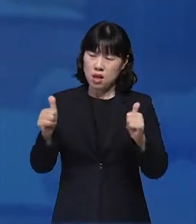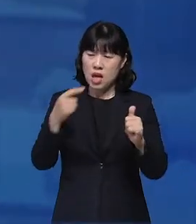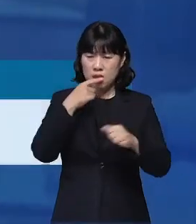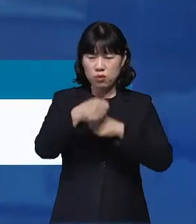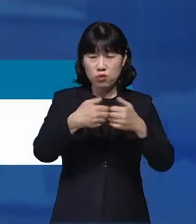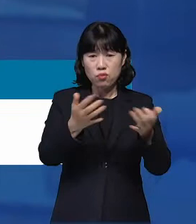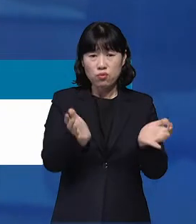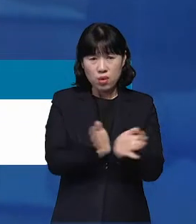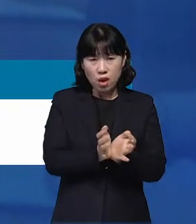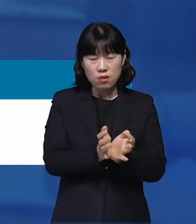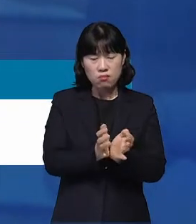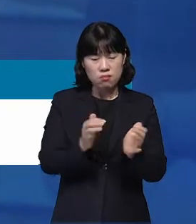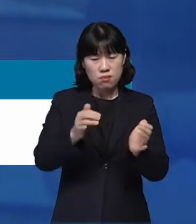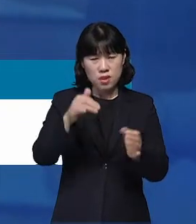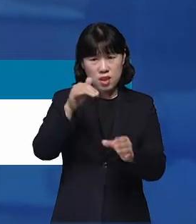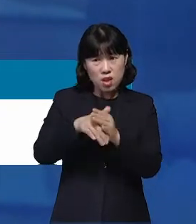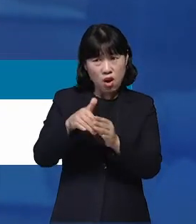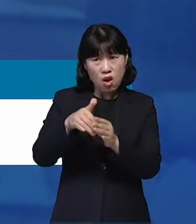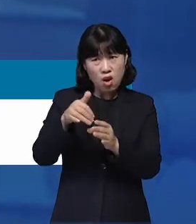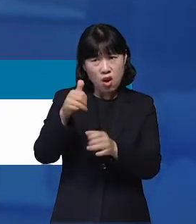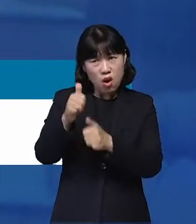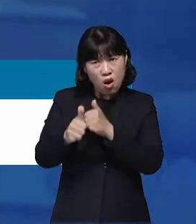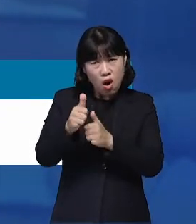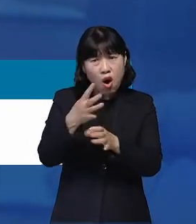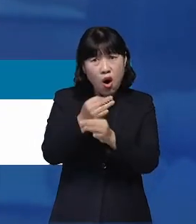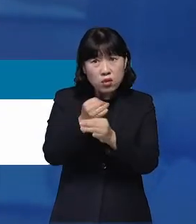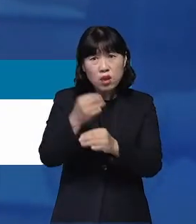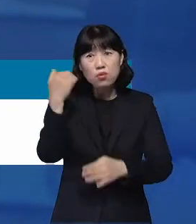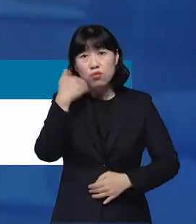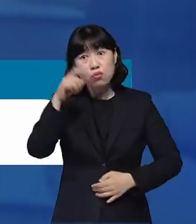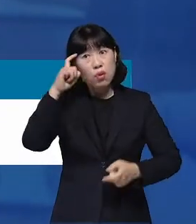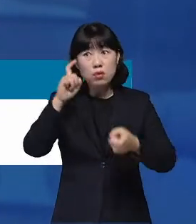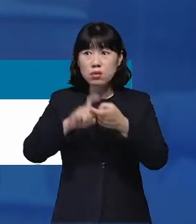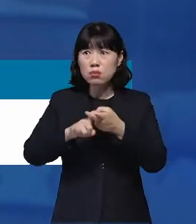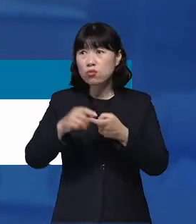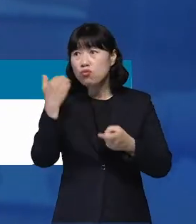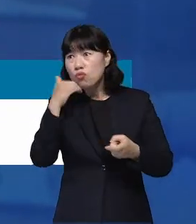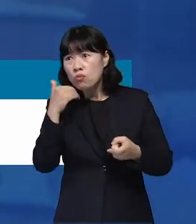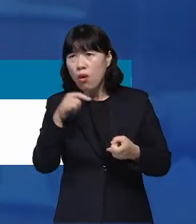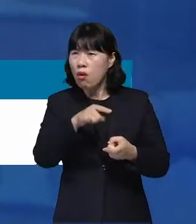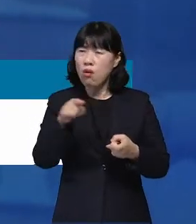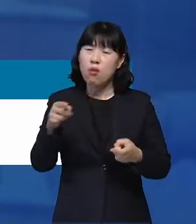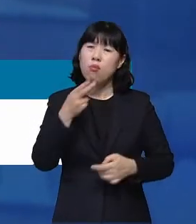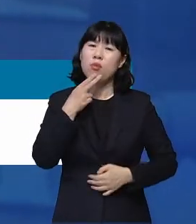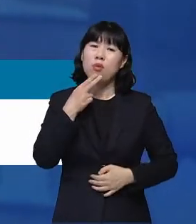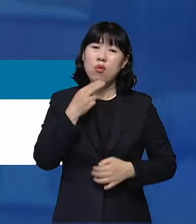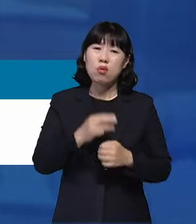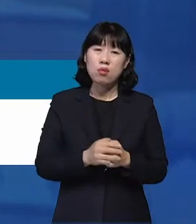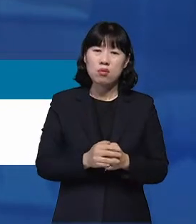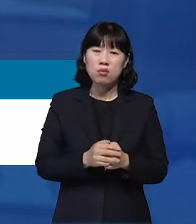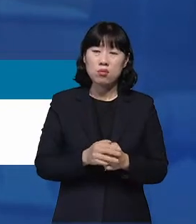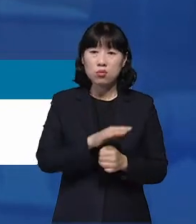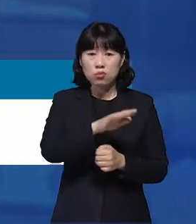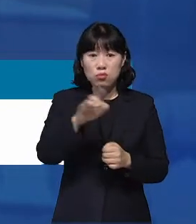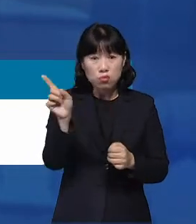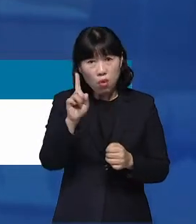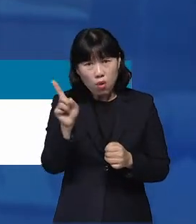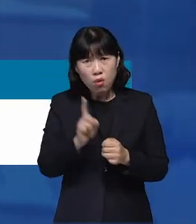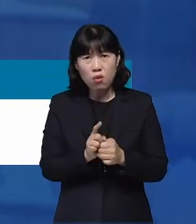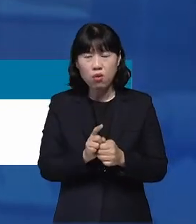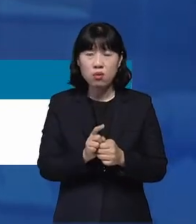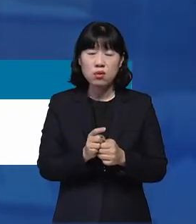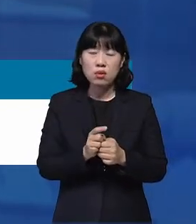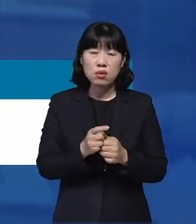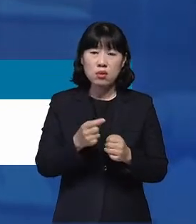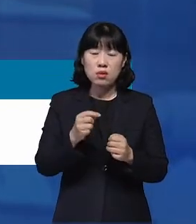관련해서요 예 날짜를 언제 하는지 더 2가 관심 있으신 지 모르겠어요 오히려 지금 염 반장 이야기 3